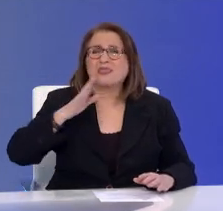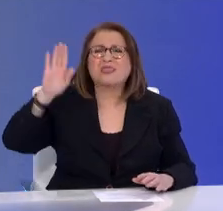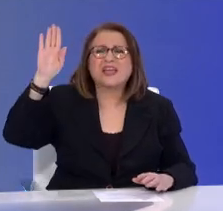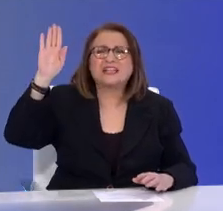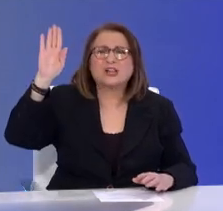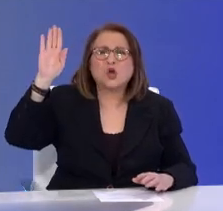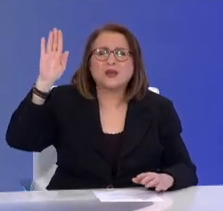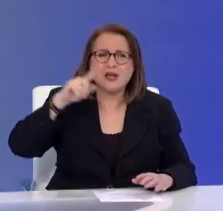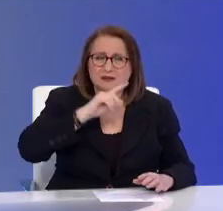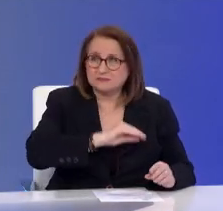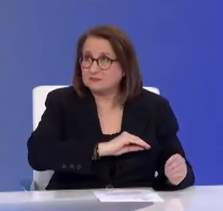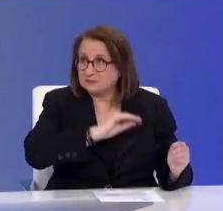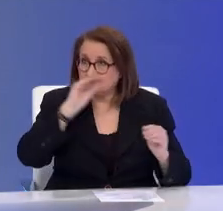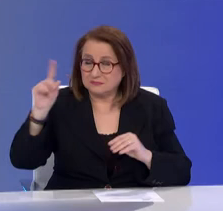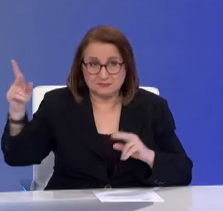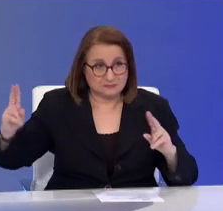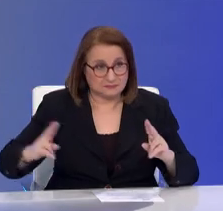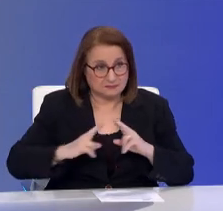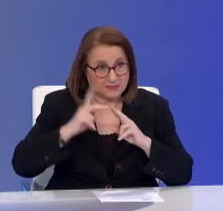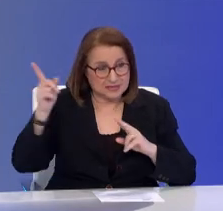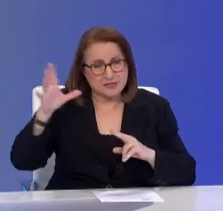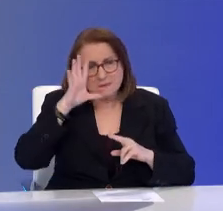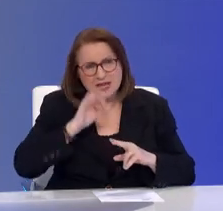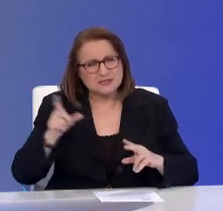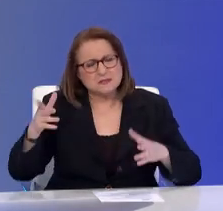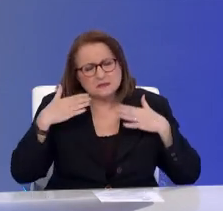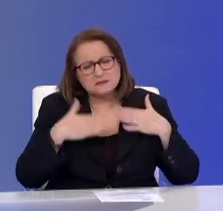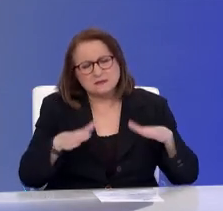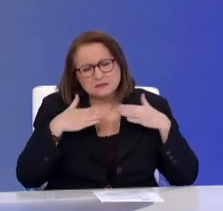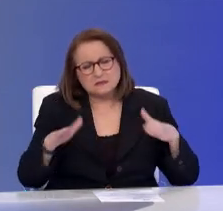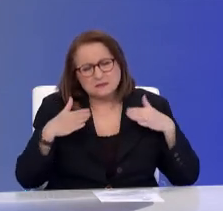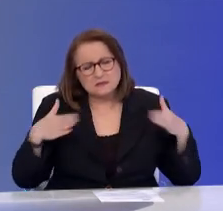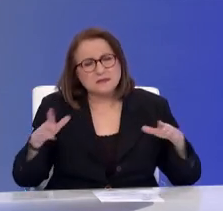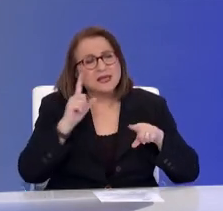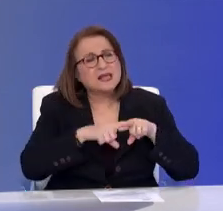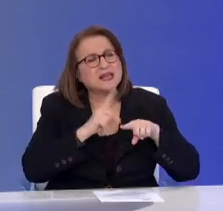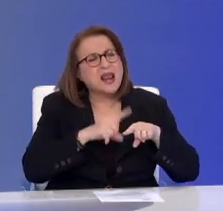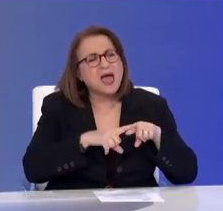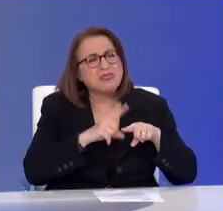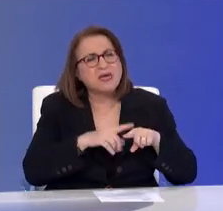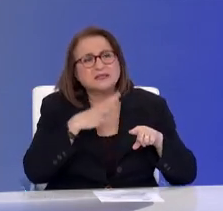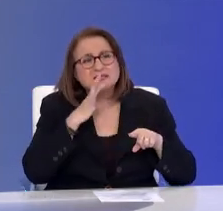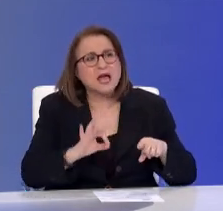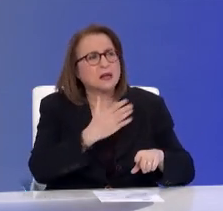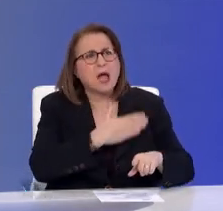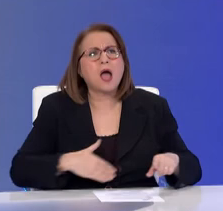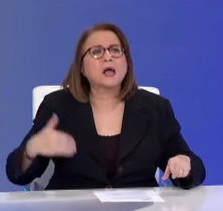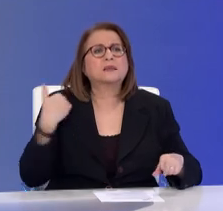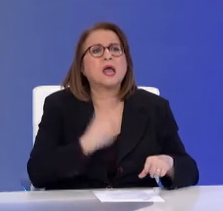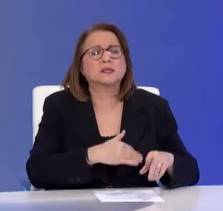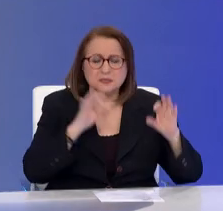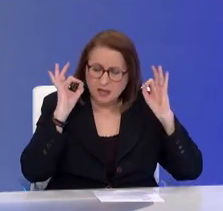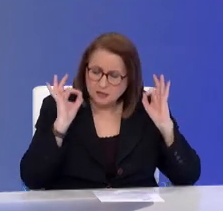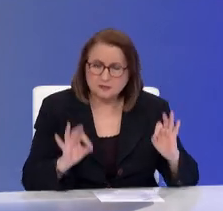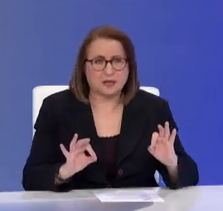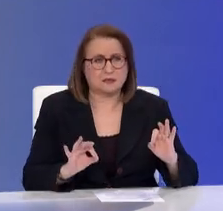την αντίσταση, ήταν το πρόσωπο της αντίστασης εκείνη στην εποχή και αργότερα ενσάρκωνε